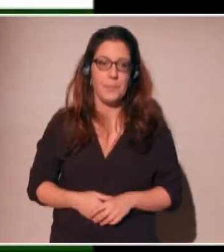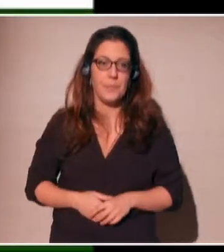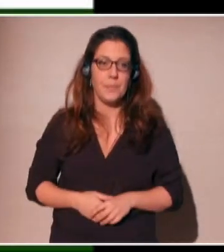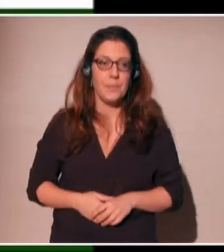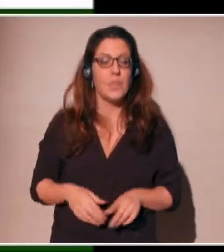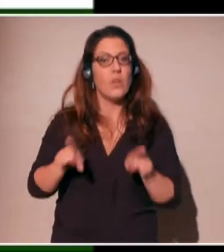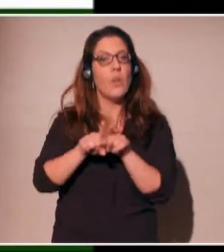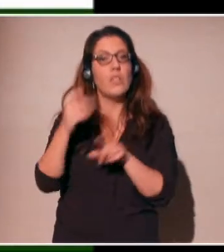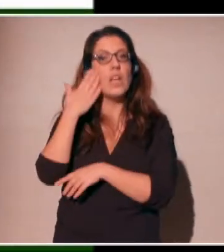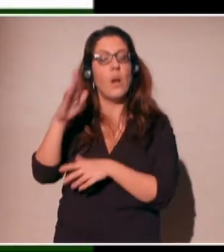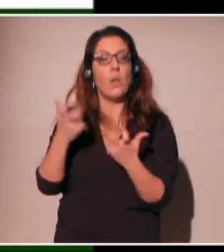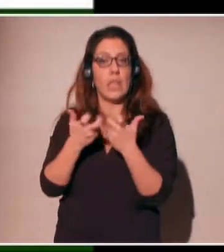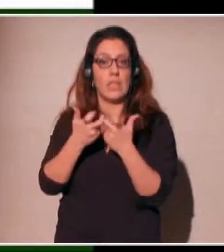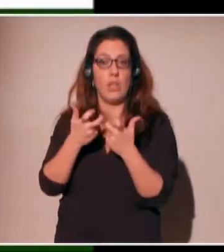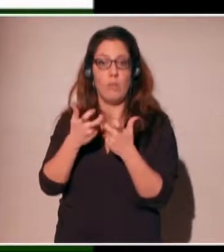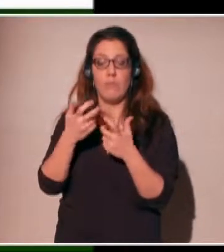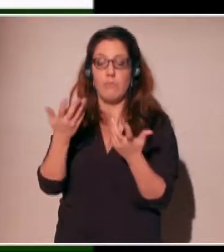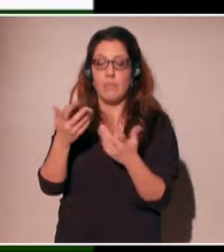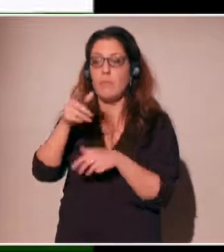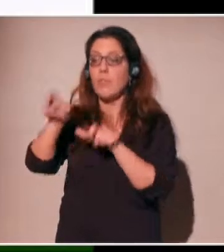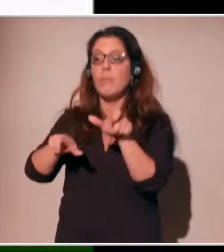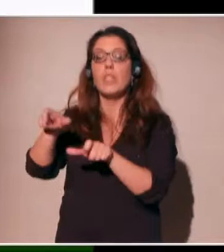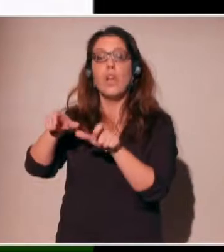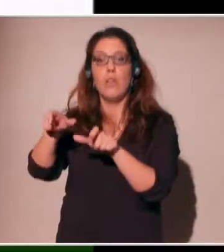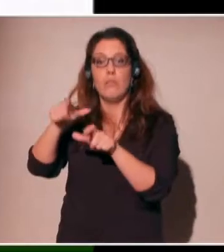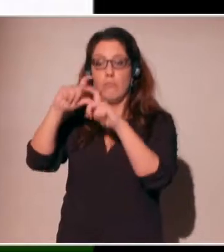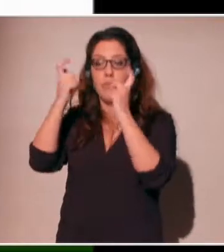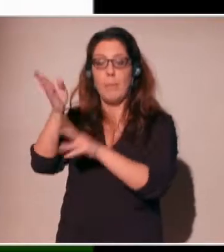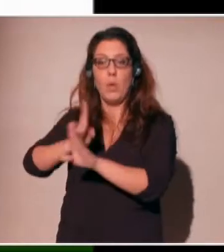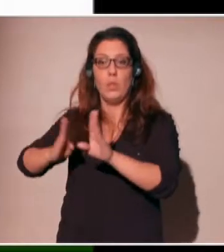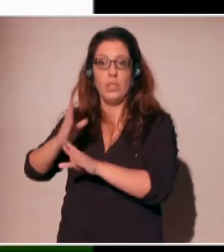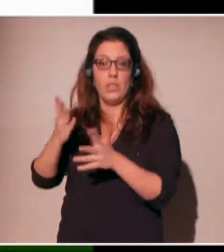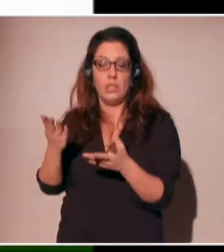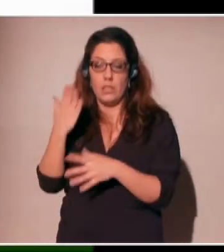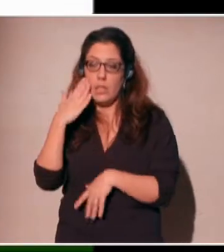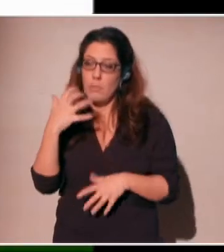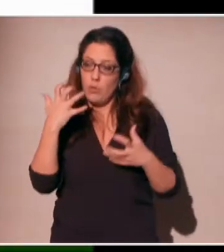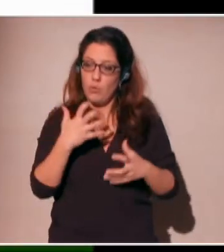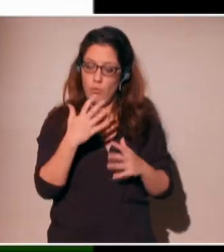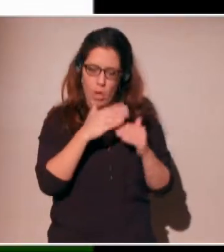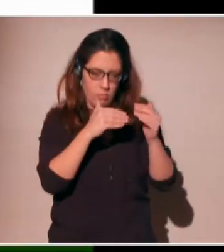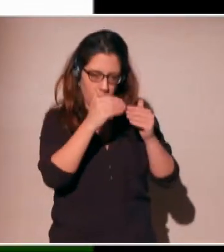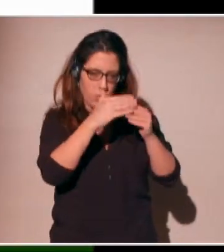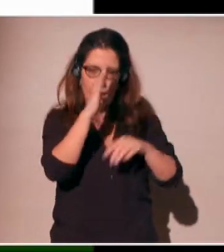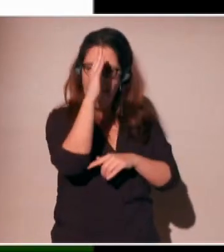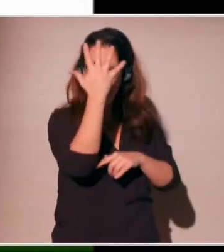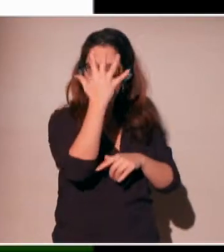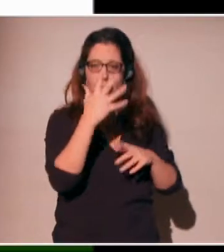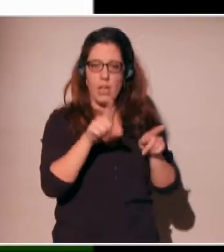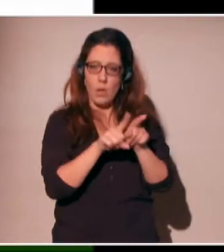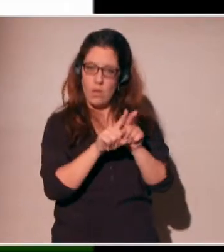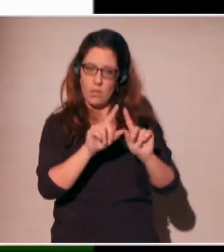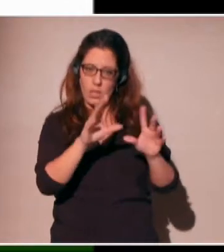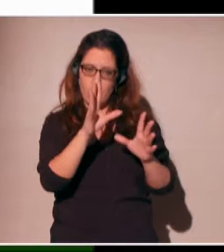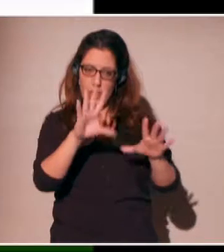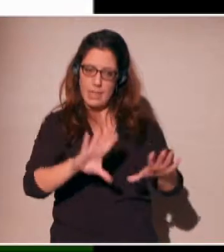créé avec des biologistes. Si je voudrais modéliser un arbre et si je voudrais faire une image de cet